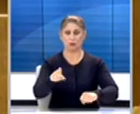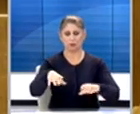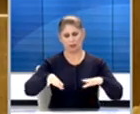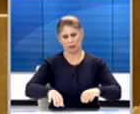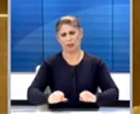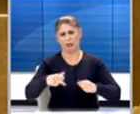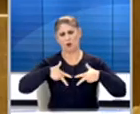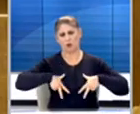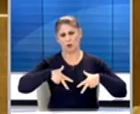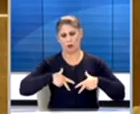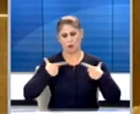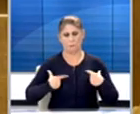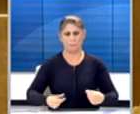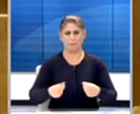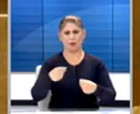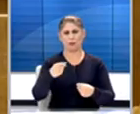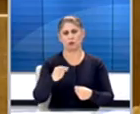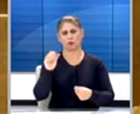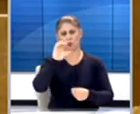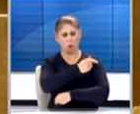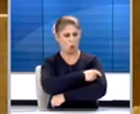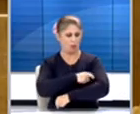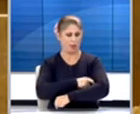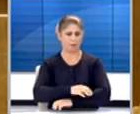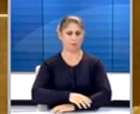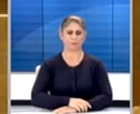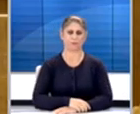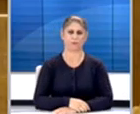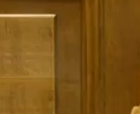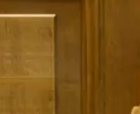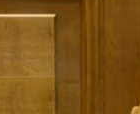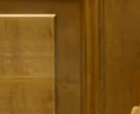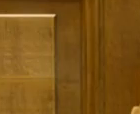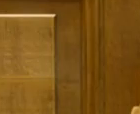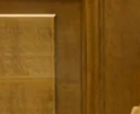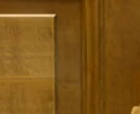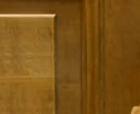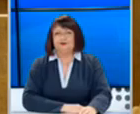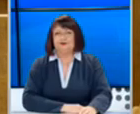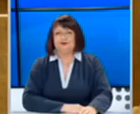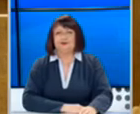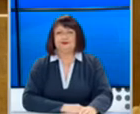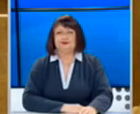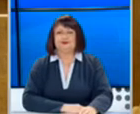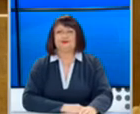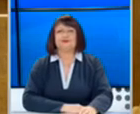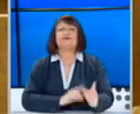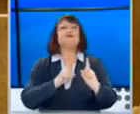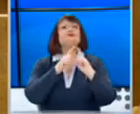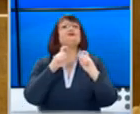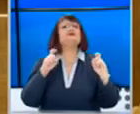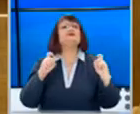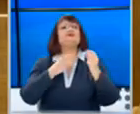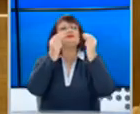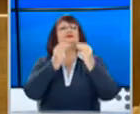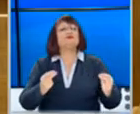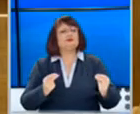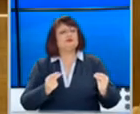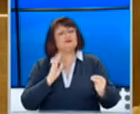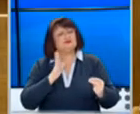κυρίαρχο κράτος μέλος του ΟΗΕ. Ποιου τύπου λύσεις είστε διατεθειμένοι να